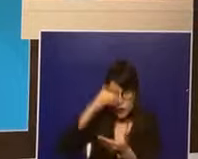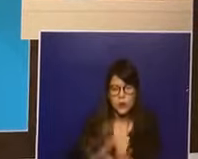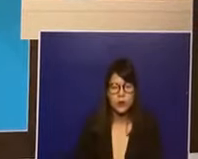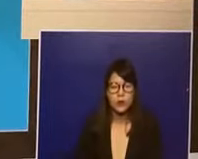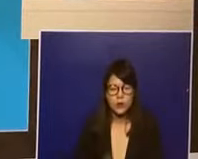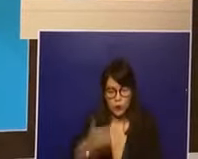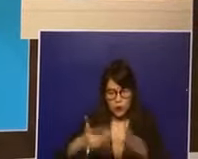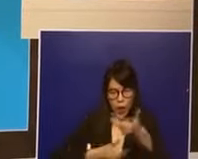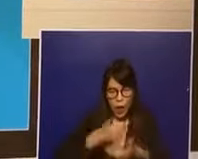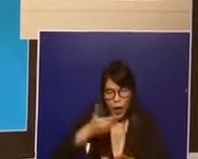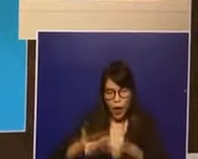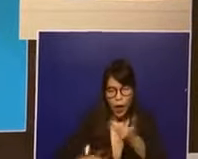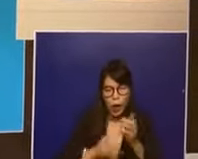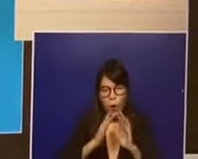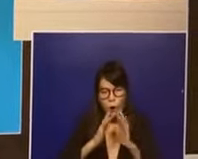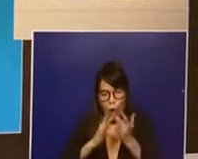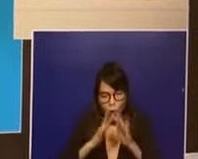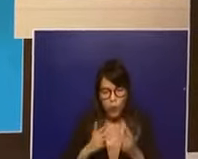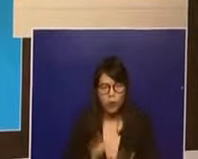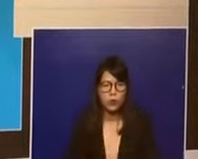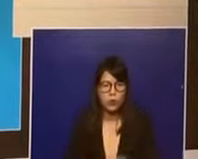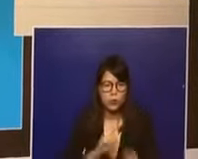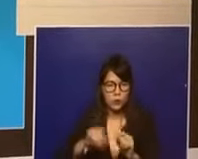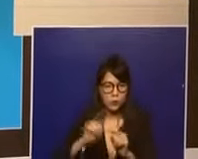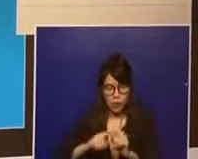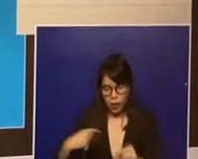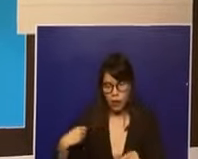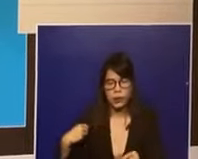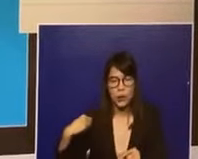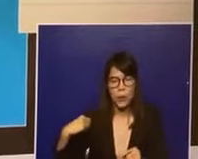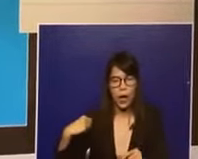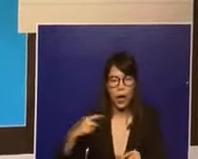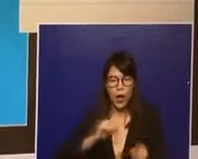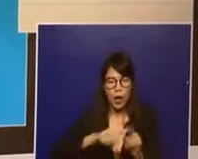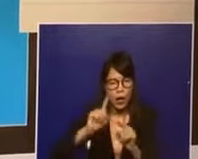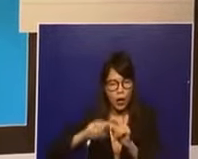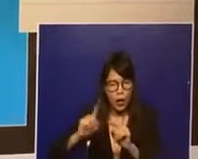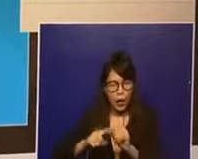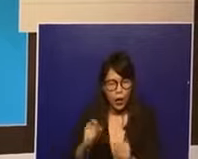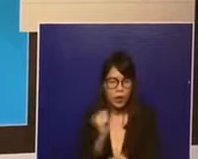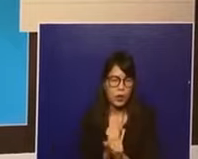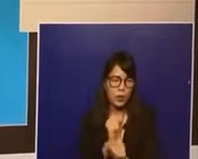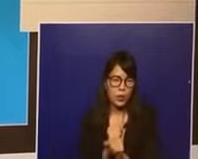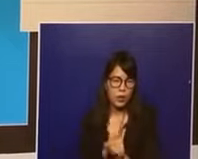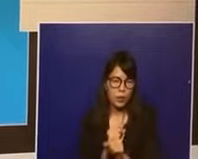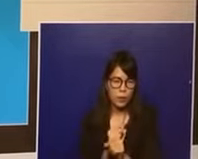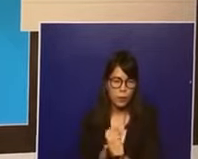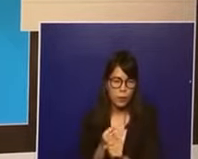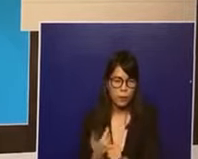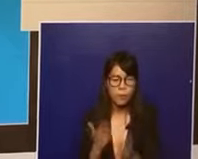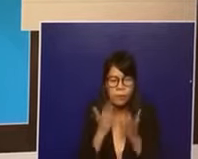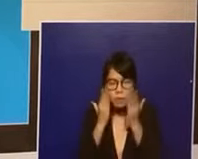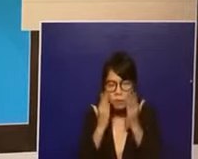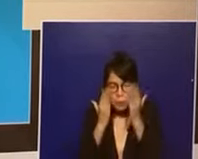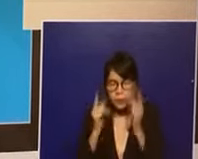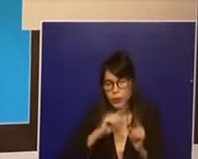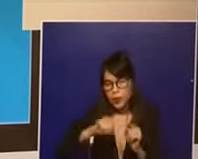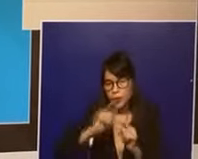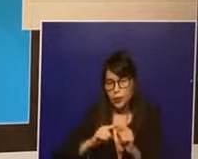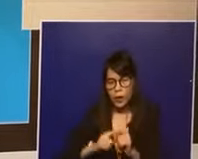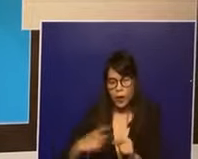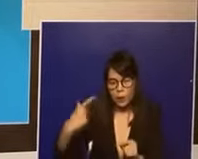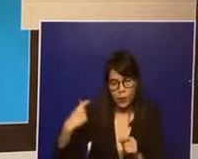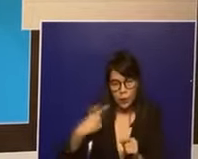การขายสินค้าออนไลน์ธุรกิจอีคอมเมิร์ซด้านเสื้อผ้าธุรกิจผลิตครีมบำรุงเครื่องสำอางน้ำหอมธุรกิจอุปก